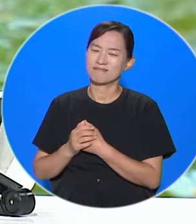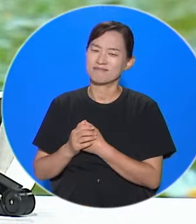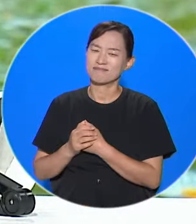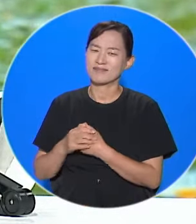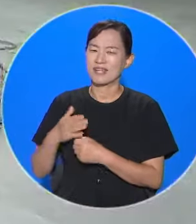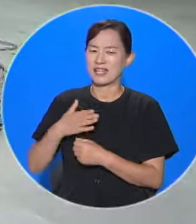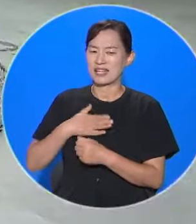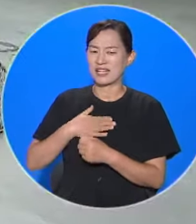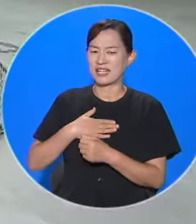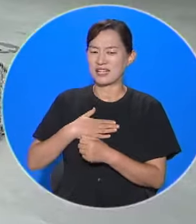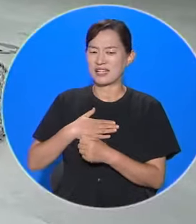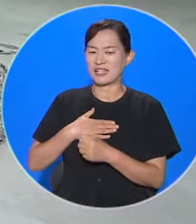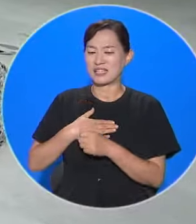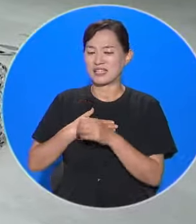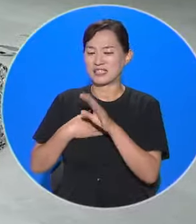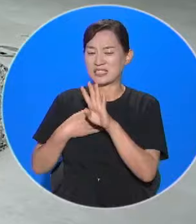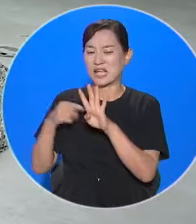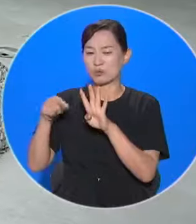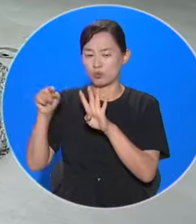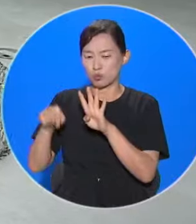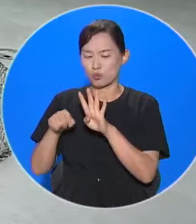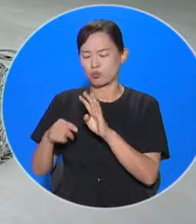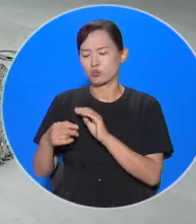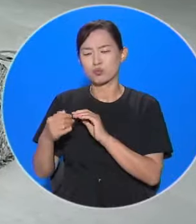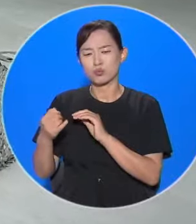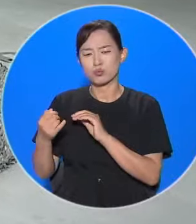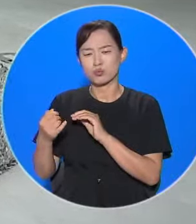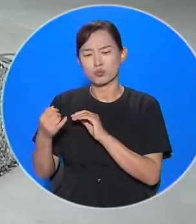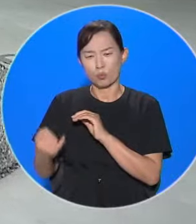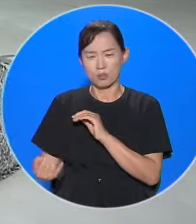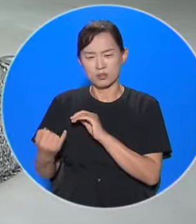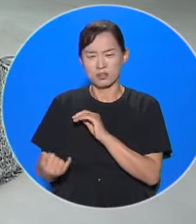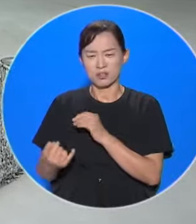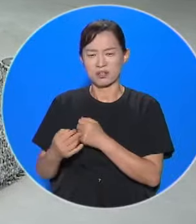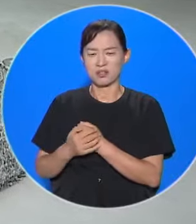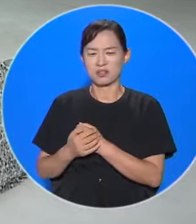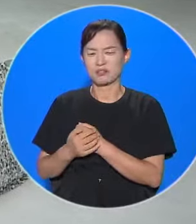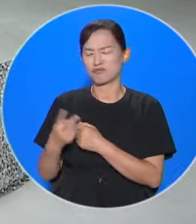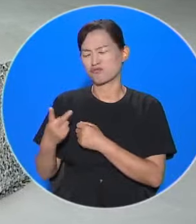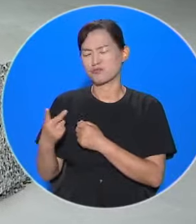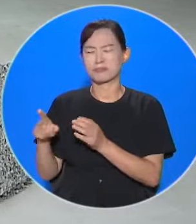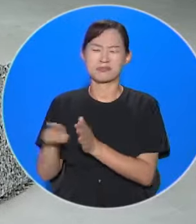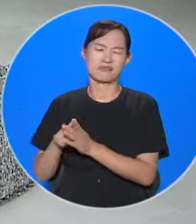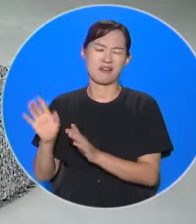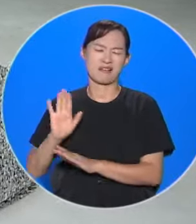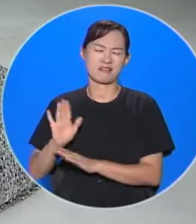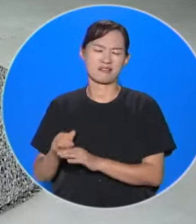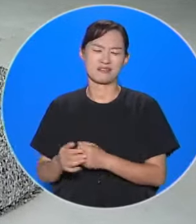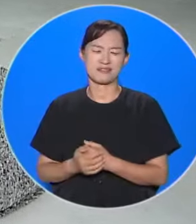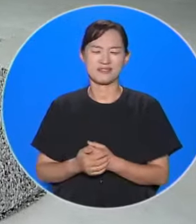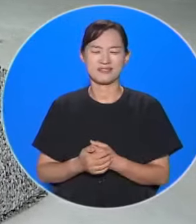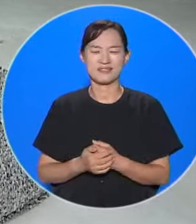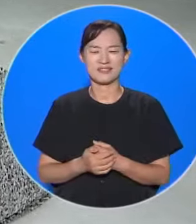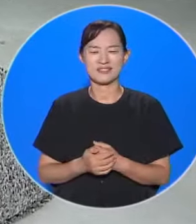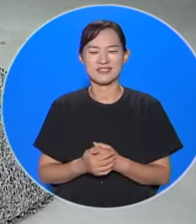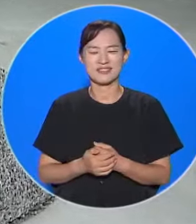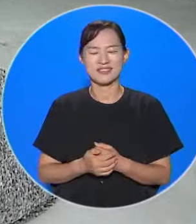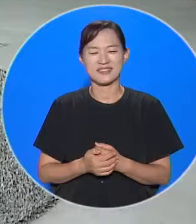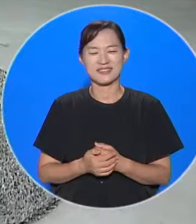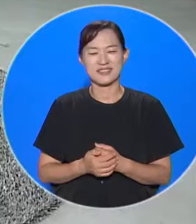좀 우리 사촌 동생. 네. 둘이 안 믿어요. 그래서 아, 사촌 동생. 예. 또